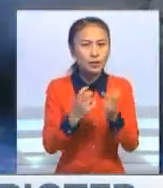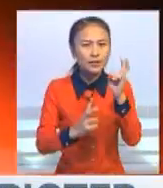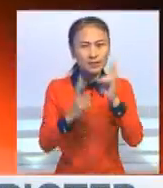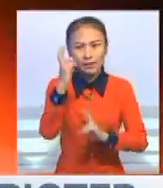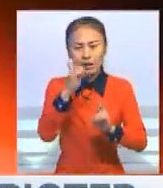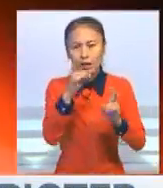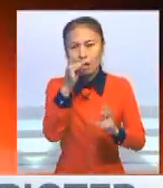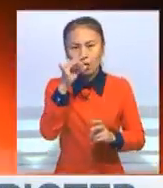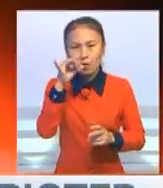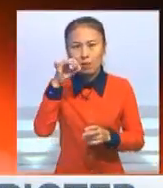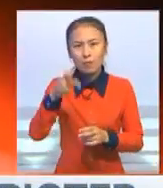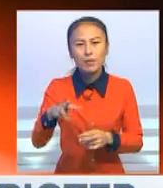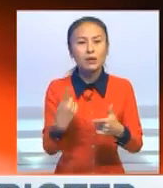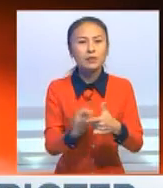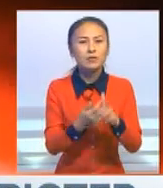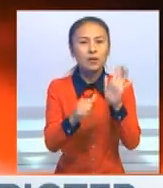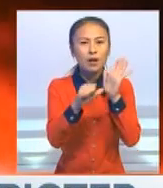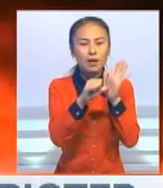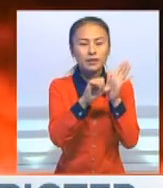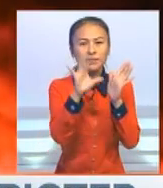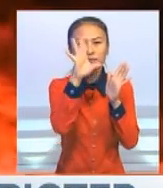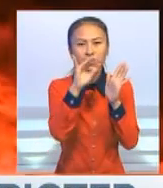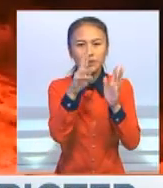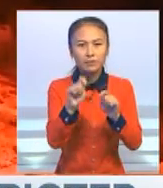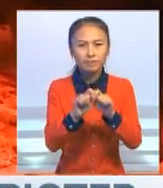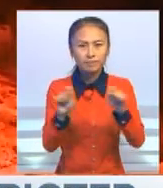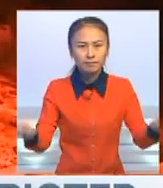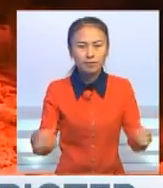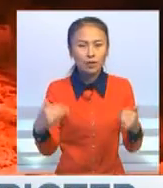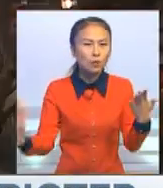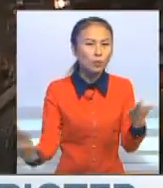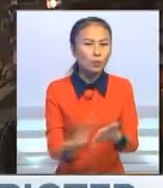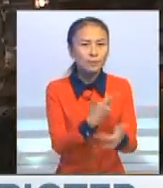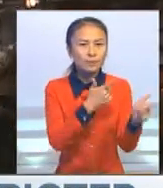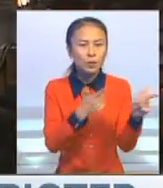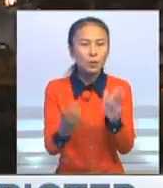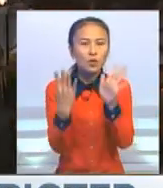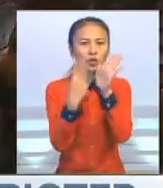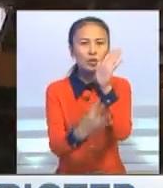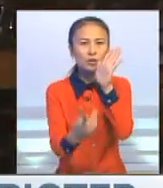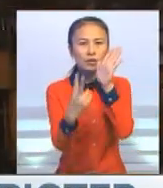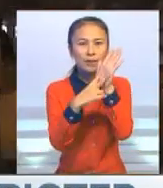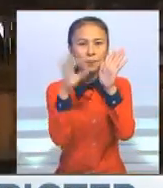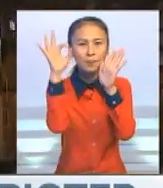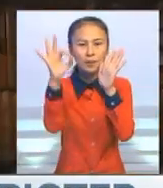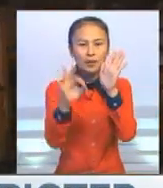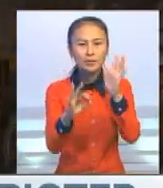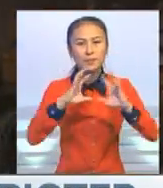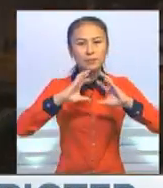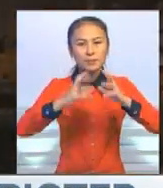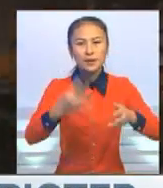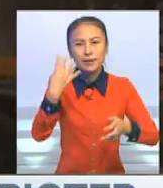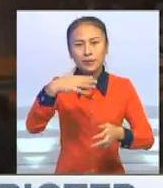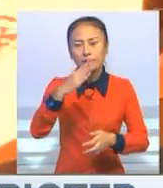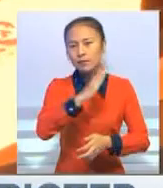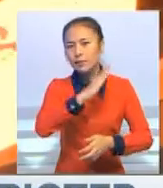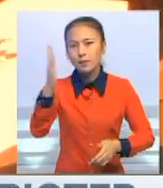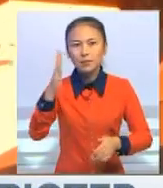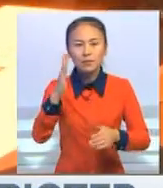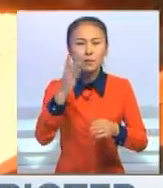хром қосындыларының 6 түрін шығарып отыр. Дайын өнімнің 97% әлемнің 40-тан астам еліне